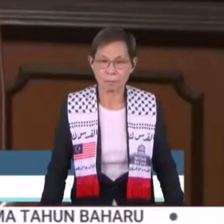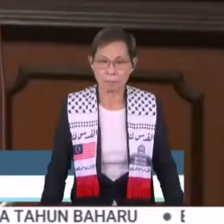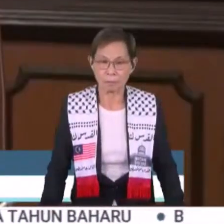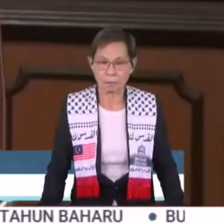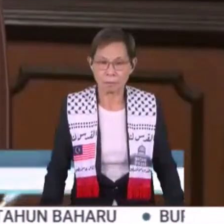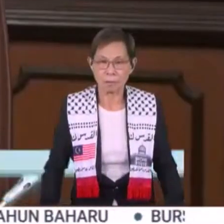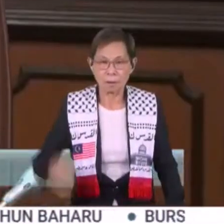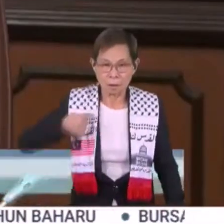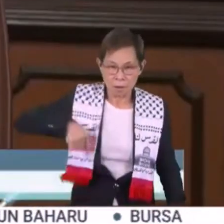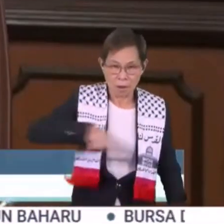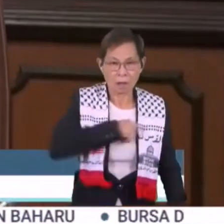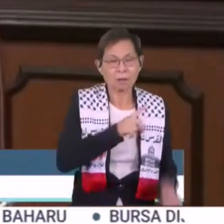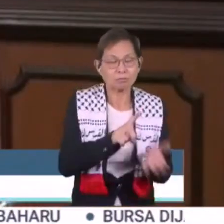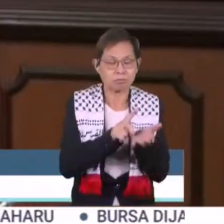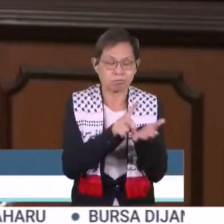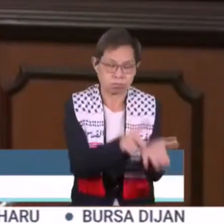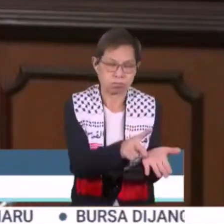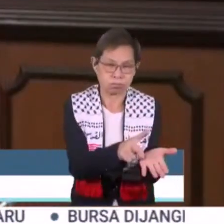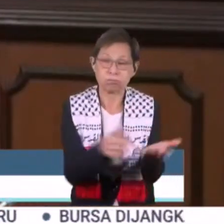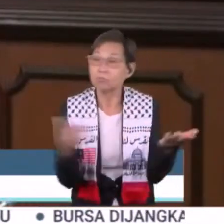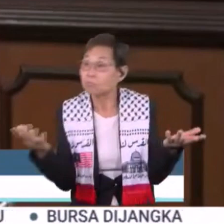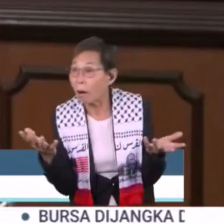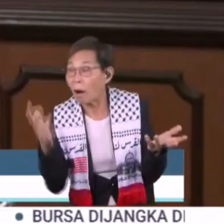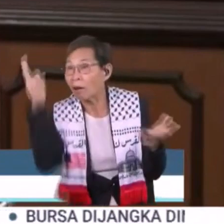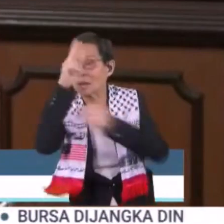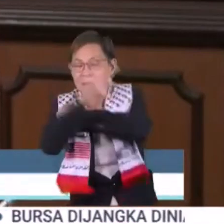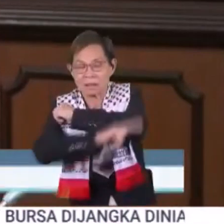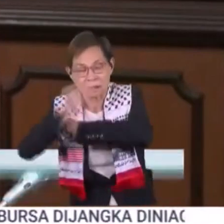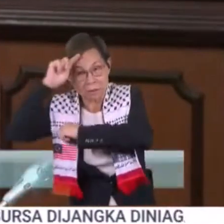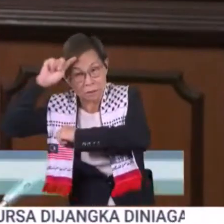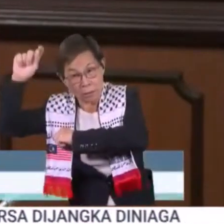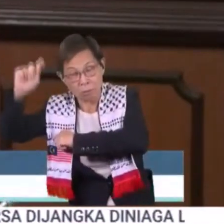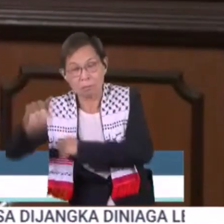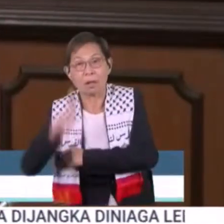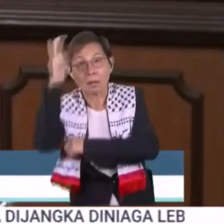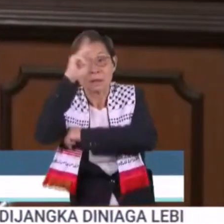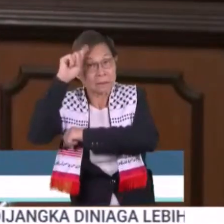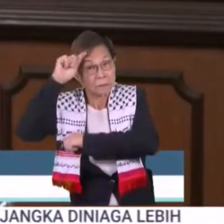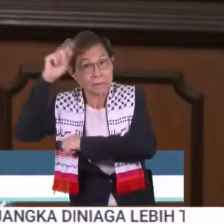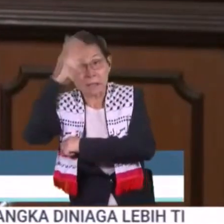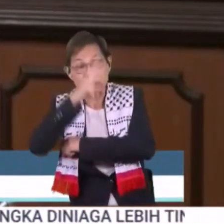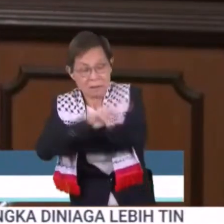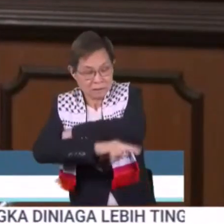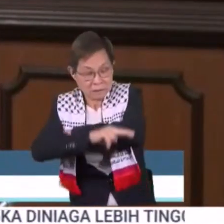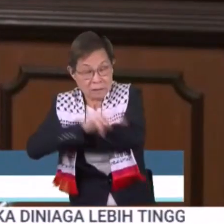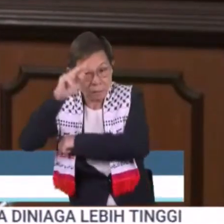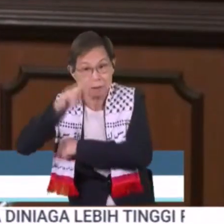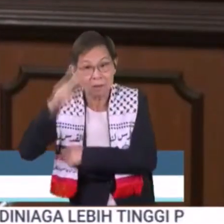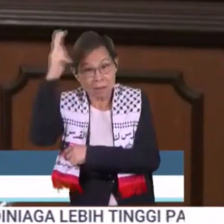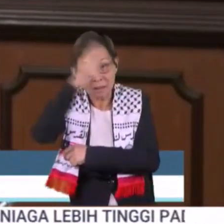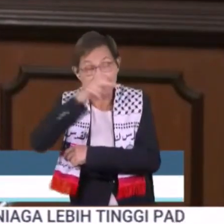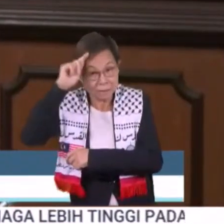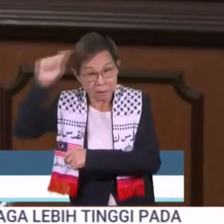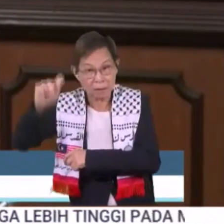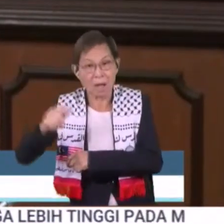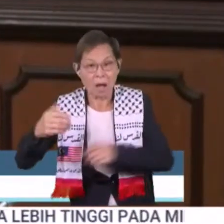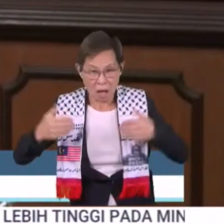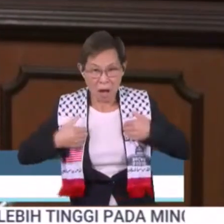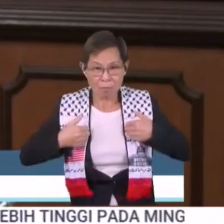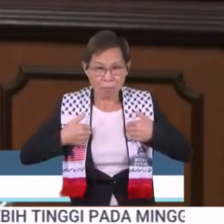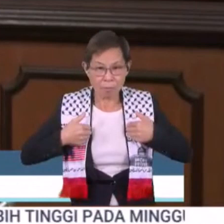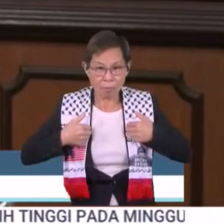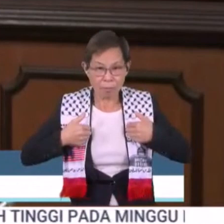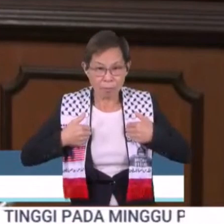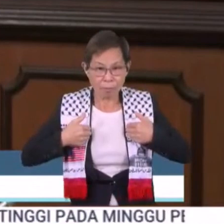am Ni hanya beri sumbangan ya melalui kerajaan negeri yang kerajaan Negeri akan ada anggota yang cukup untuk